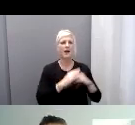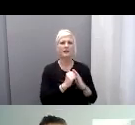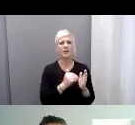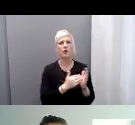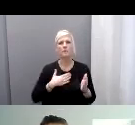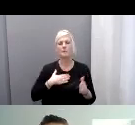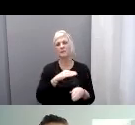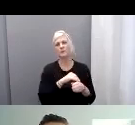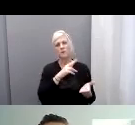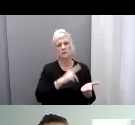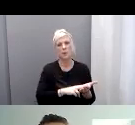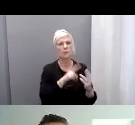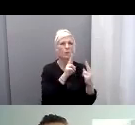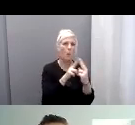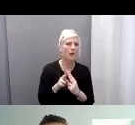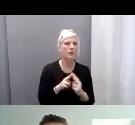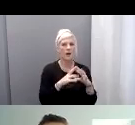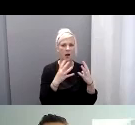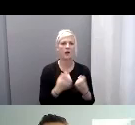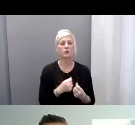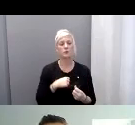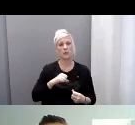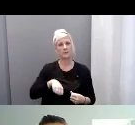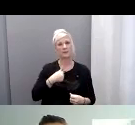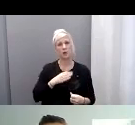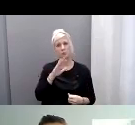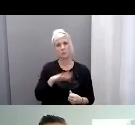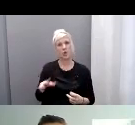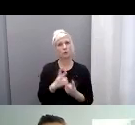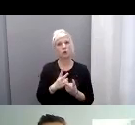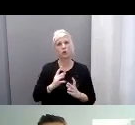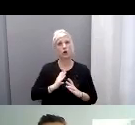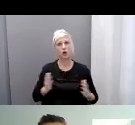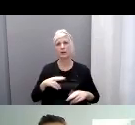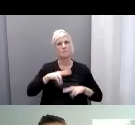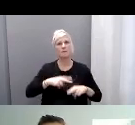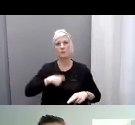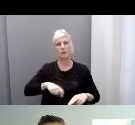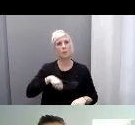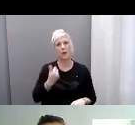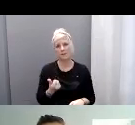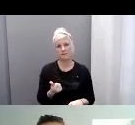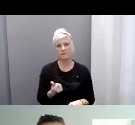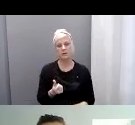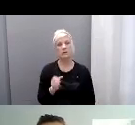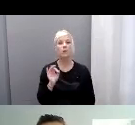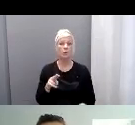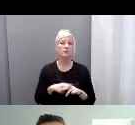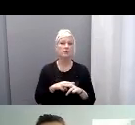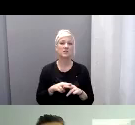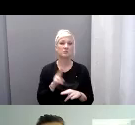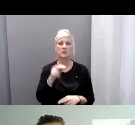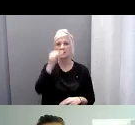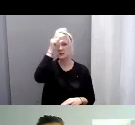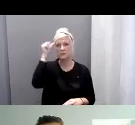och sjukvård. Och har man som jag barn finns det inget utrymme för en själv. Så hon känner då att det är svårt att få utrymme